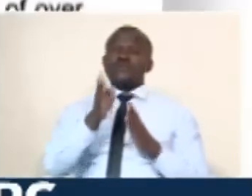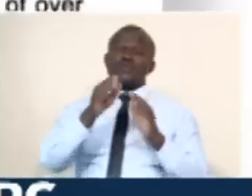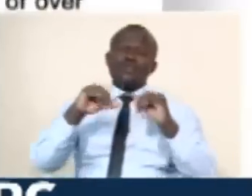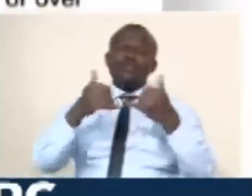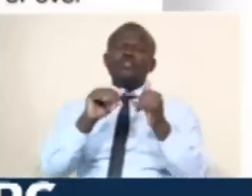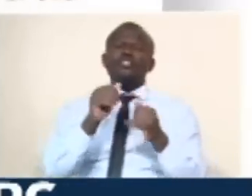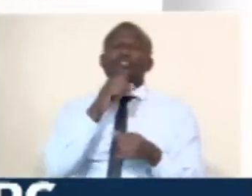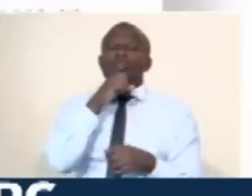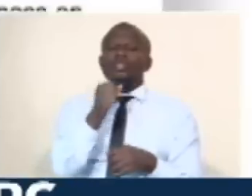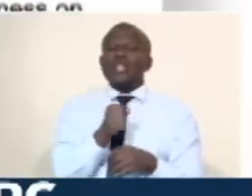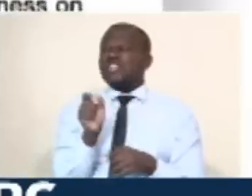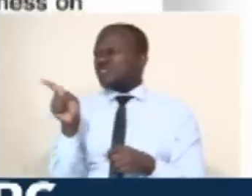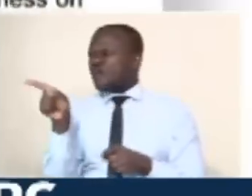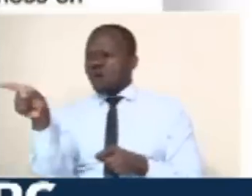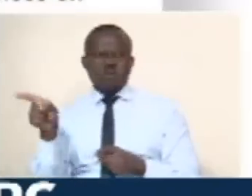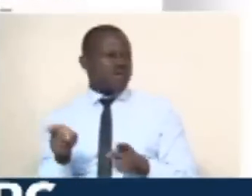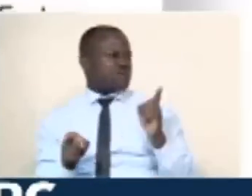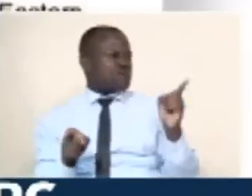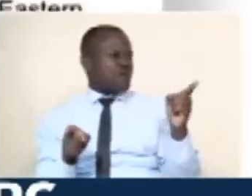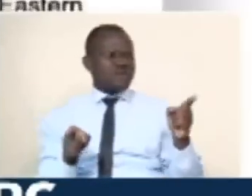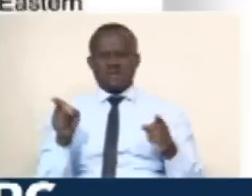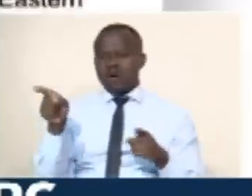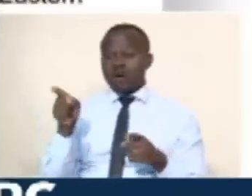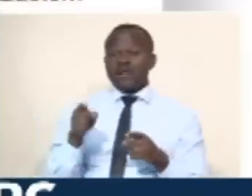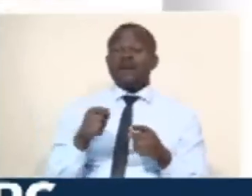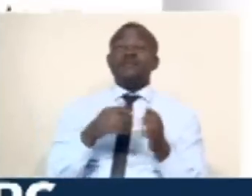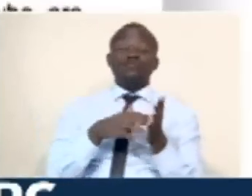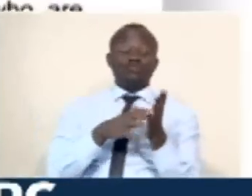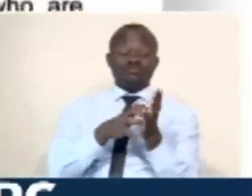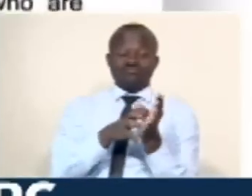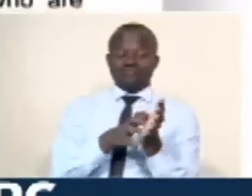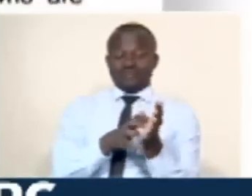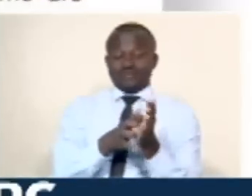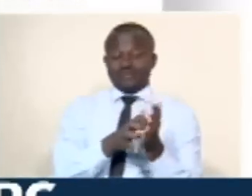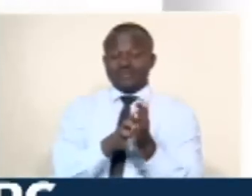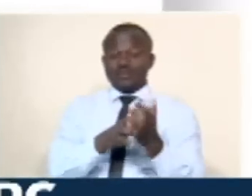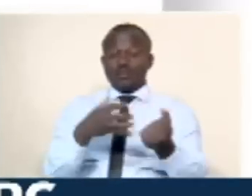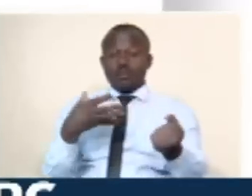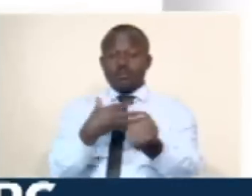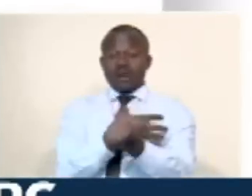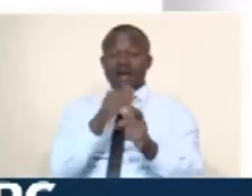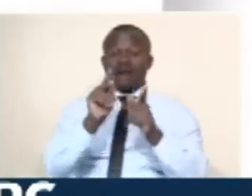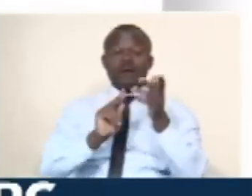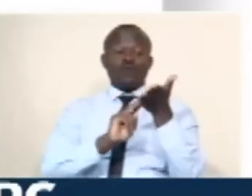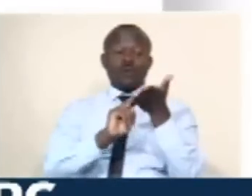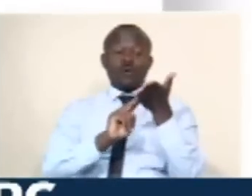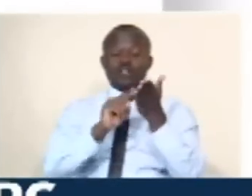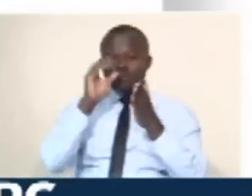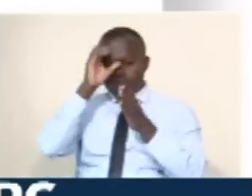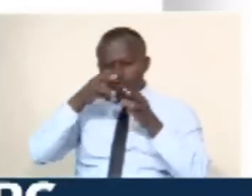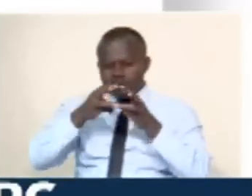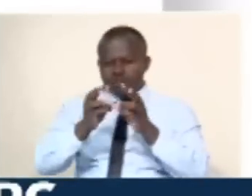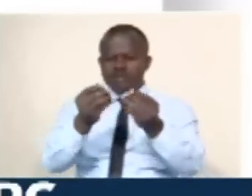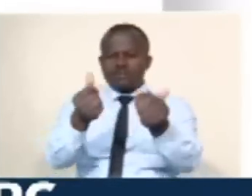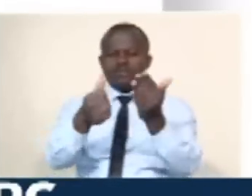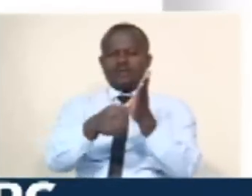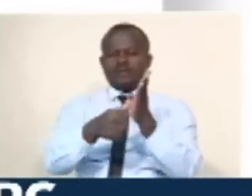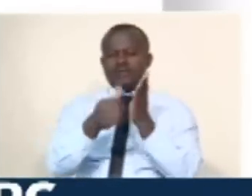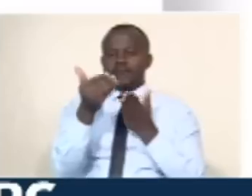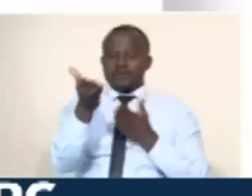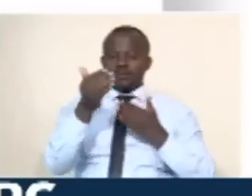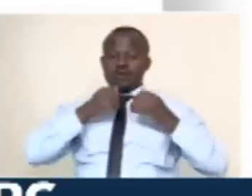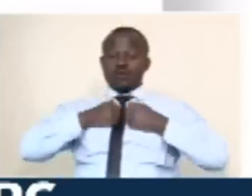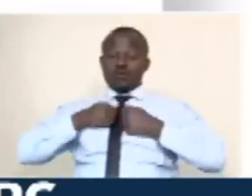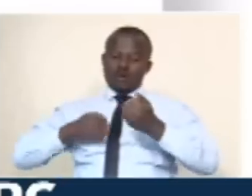kwitana mwana ni urucantege ku mbaraga abayobozi mu karere bashyira mu gushaka amahoro arambye, by'umwihariko ku biganiro bya Nairobi na Rwanda u Rwanda